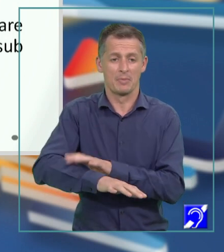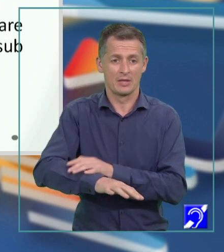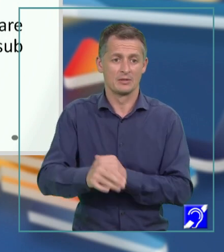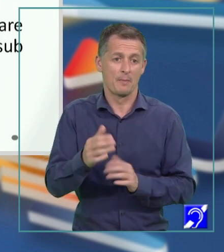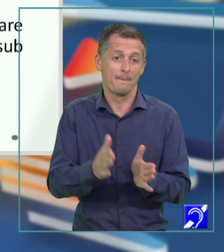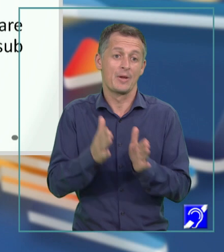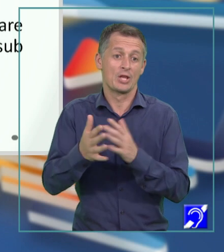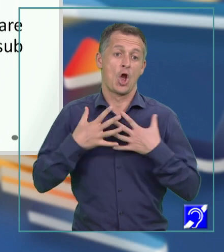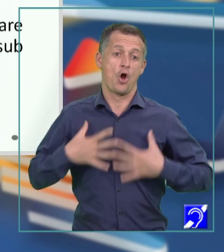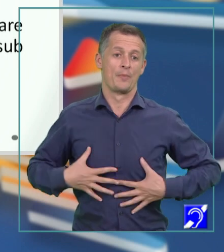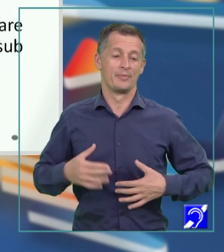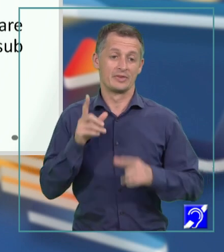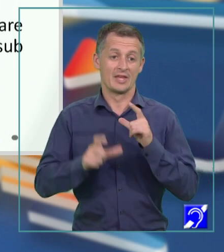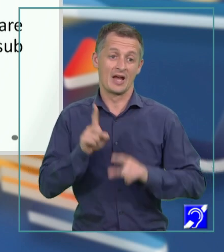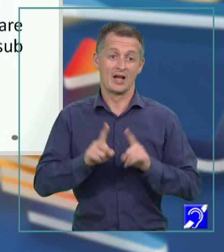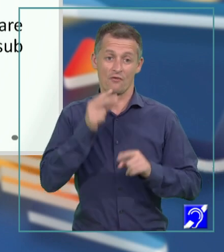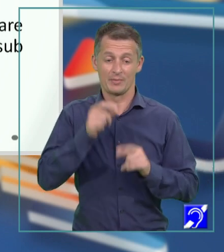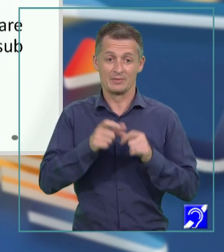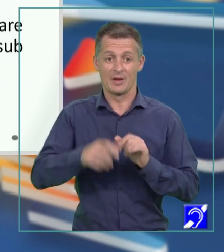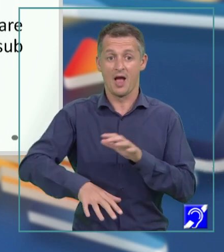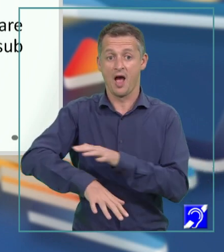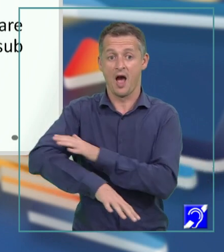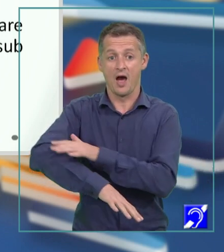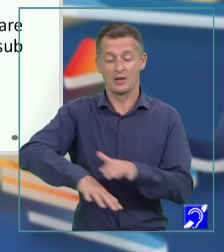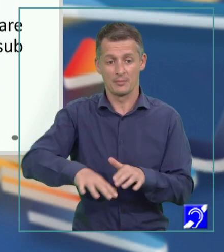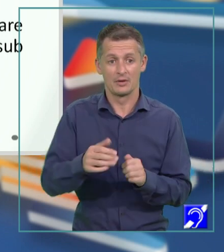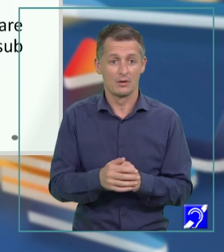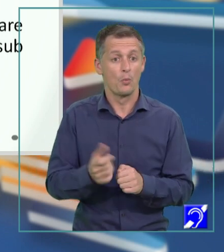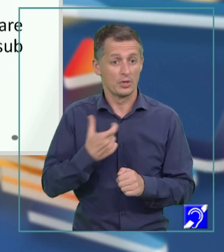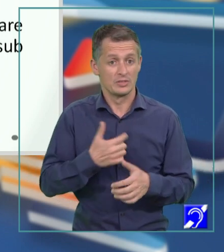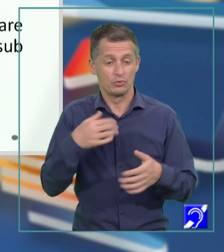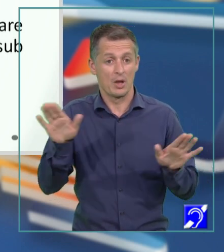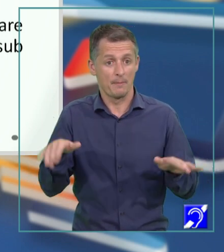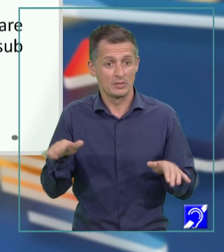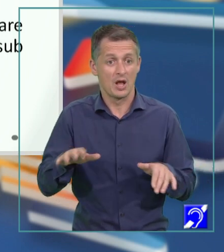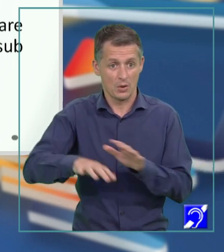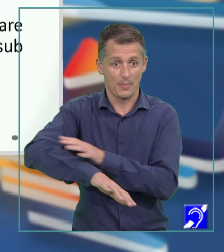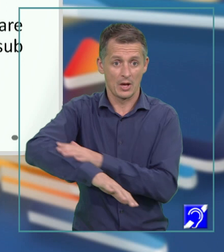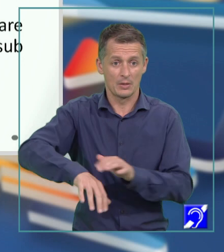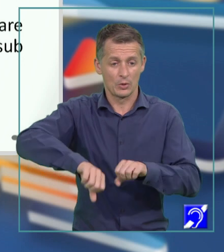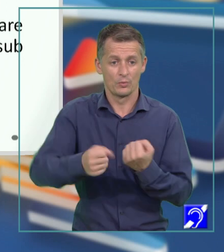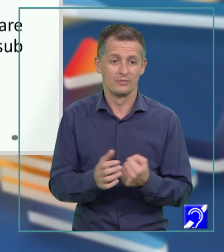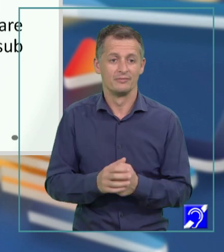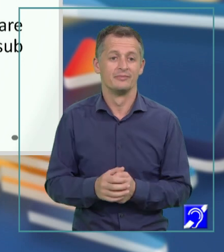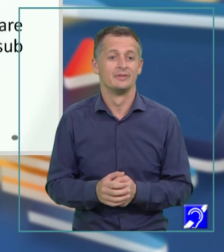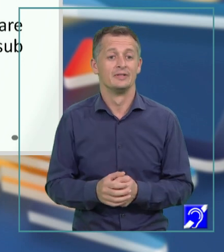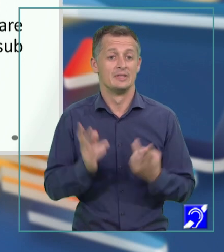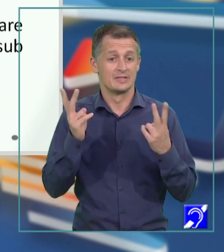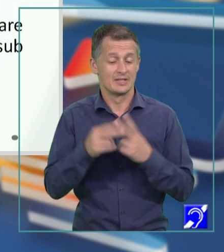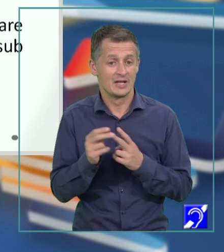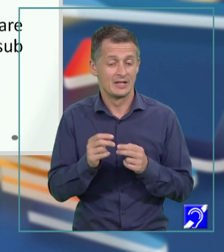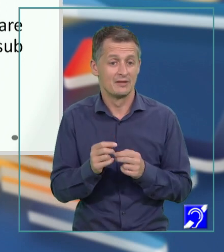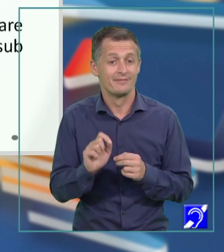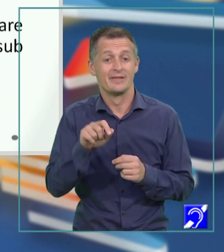omenesc. Dacă vorbim despre aripă, putem spune că pasărea are o aripă ruptă. Sensul propriu secundar este căpătat